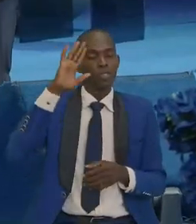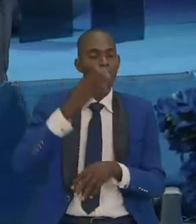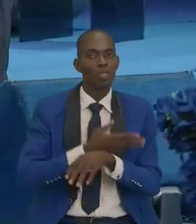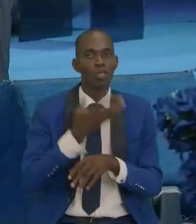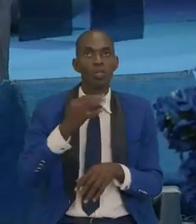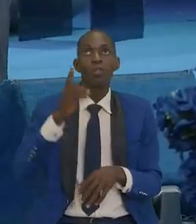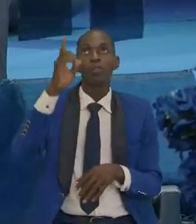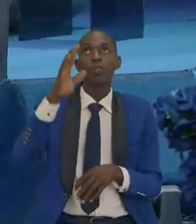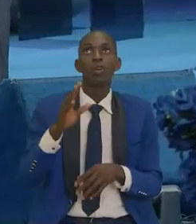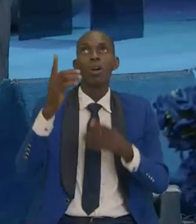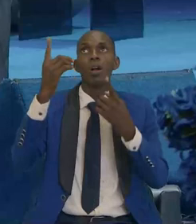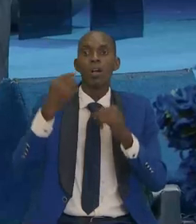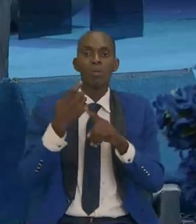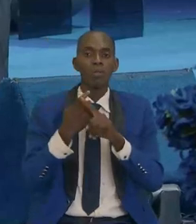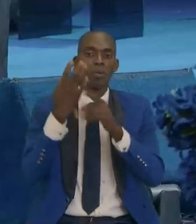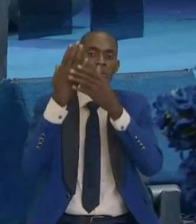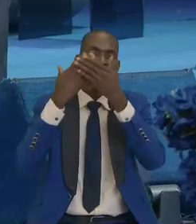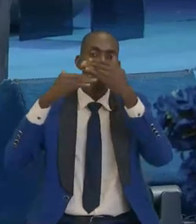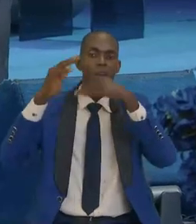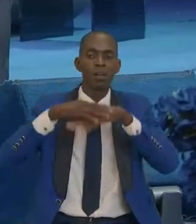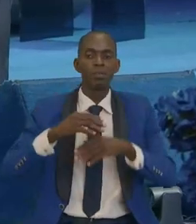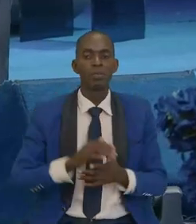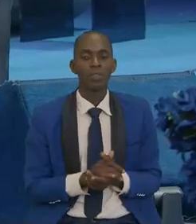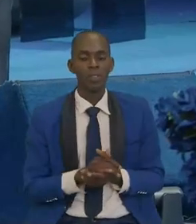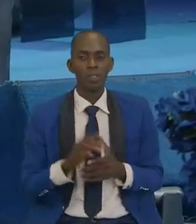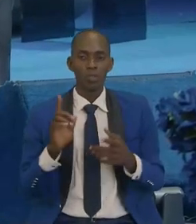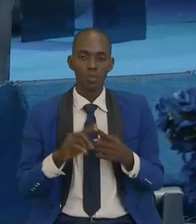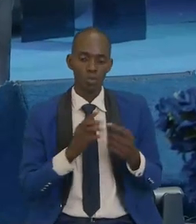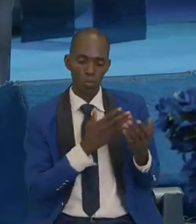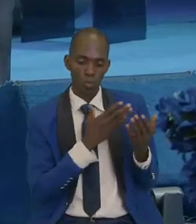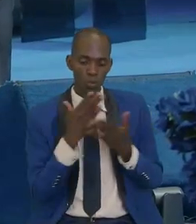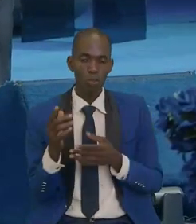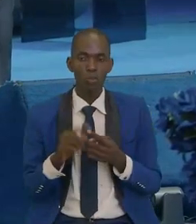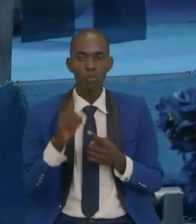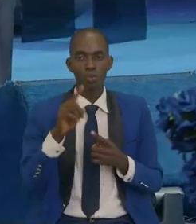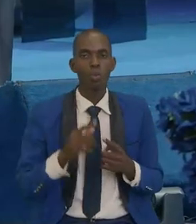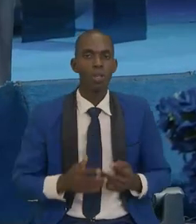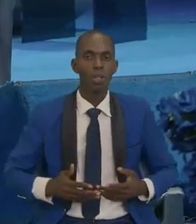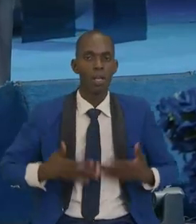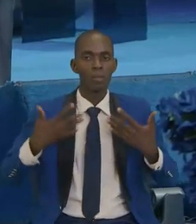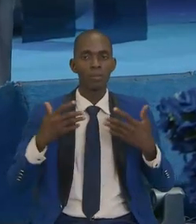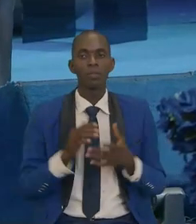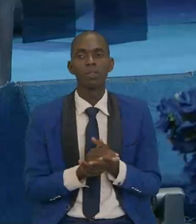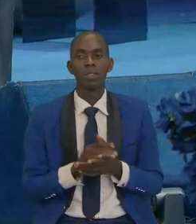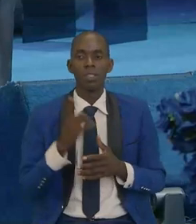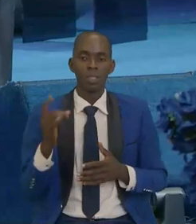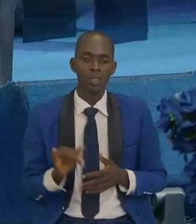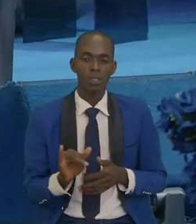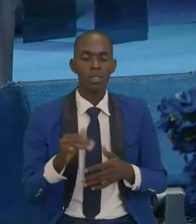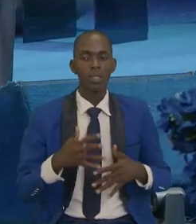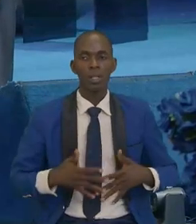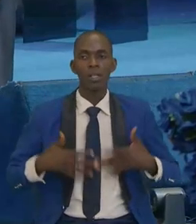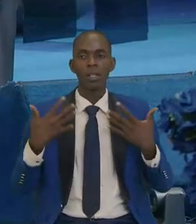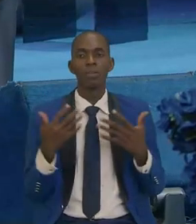Le Fils de Dieu est venu du ciel pour vous donner, pour vous apporter la